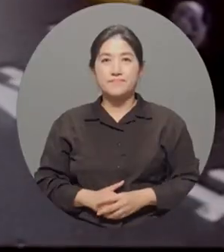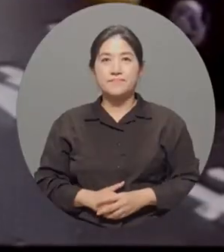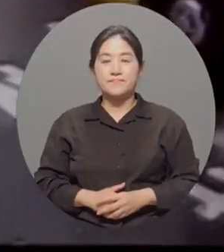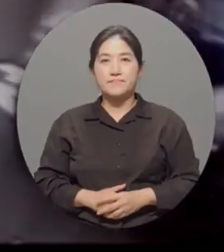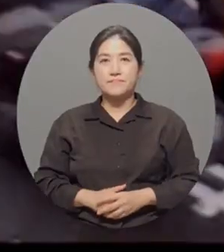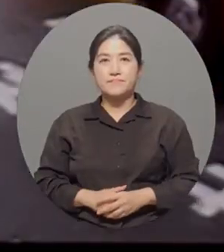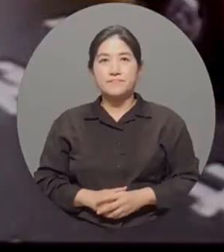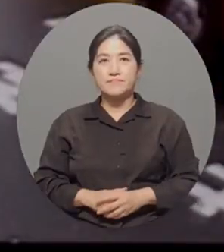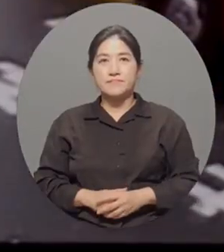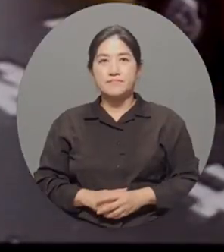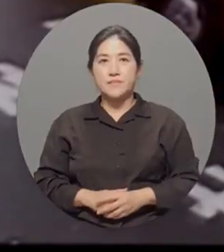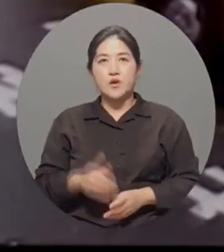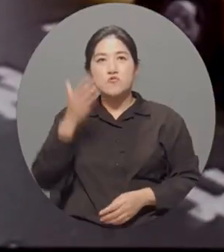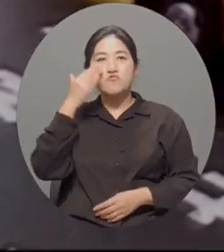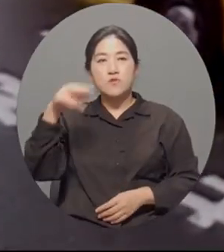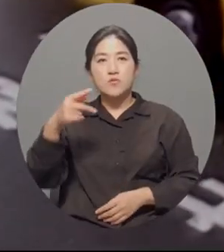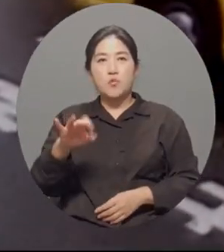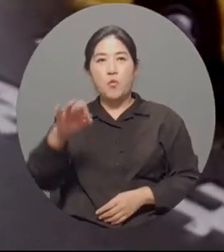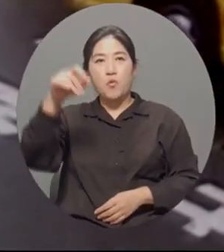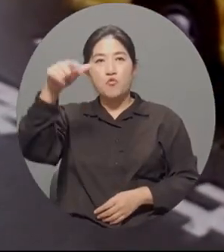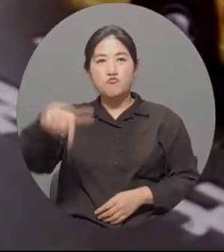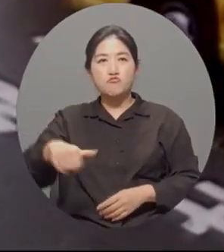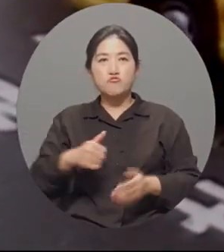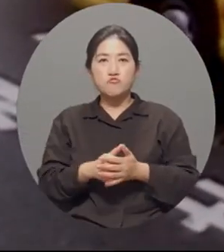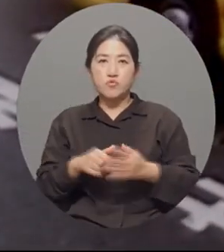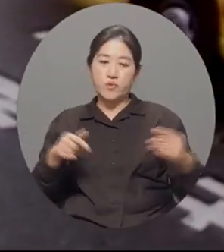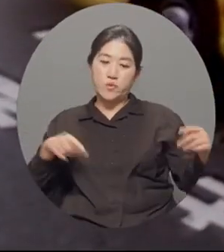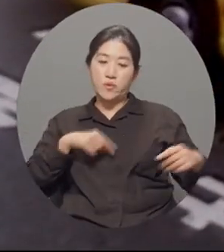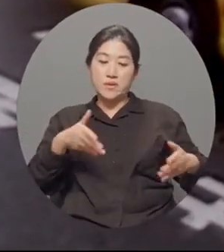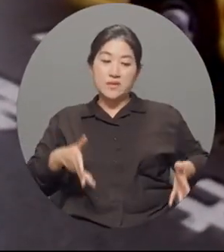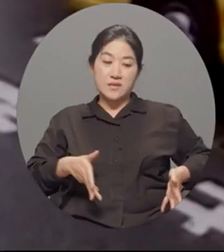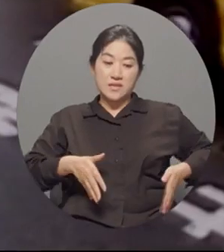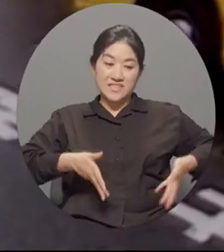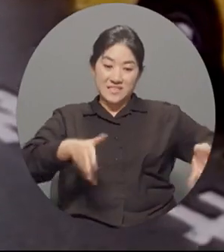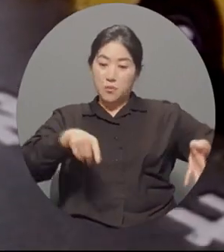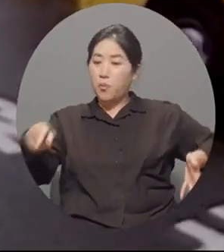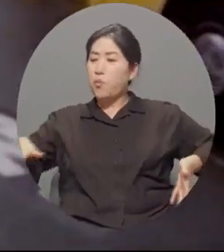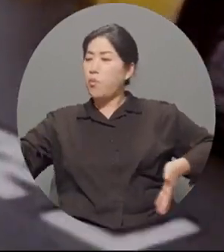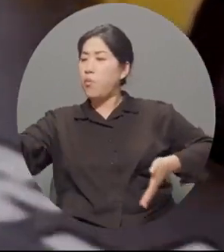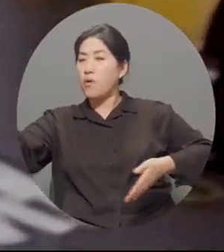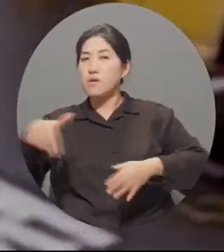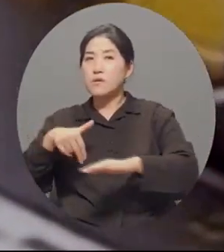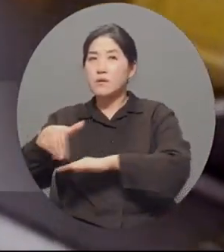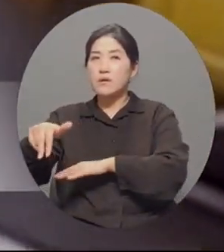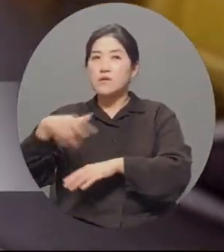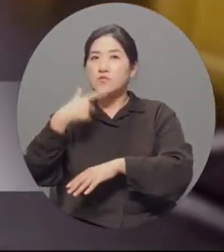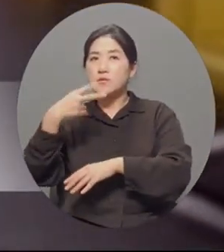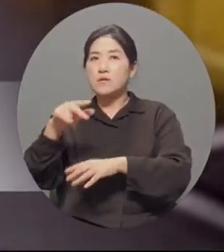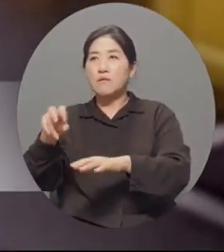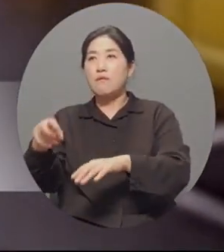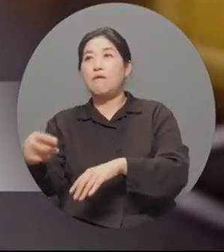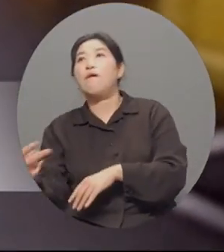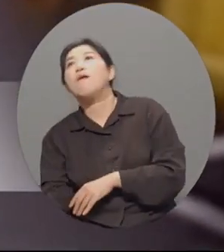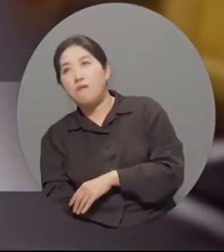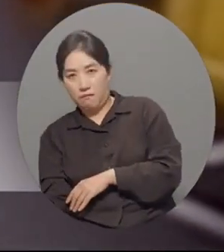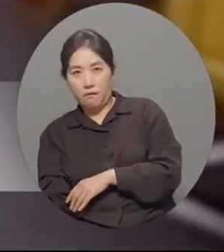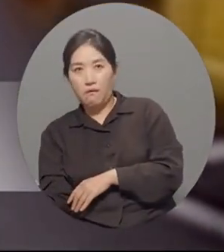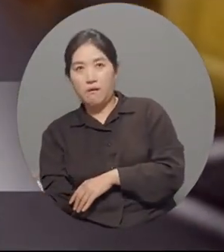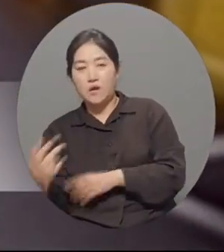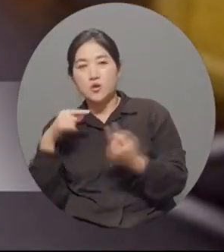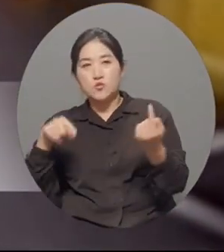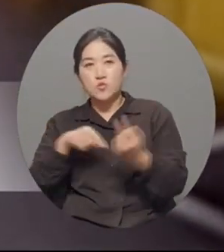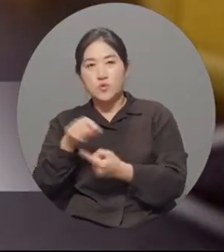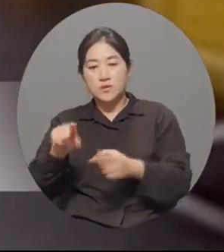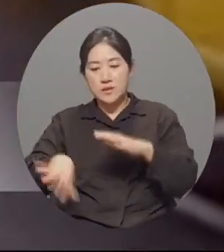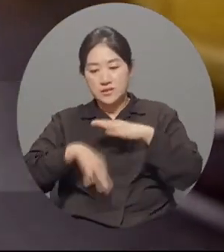전하겠습니다 울산 동구에 한 이면도로 길을 건너던 60대 남성이 힘없이 바닥에 쓰러집니다 자신이 운영하는